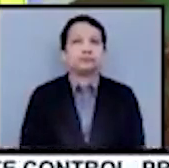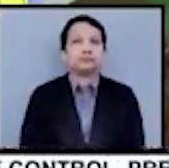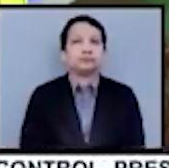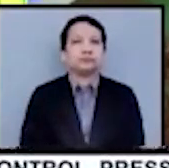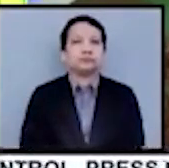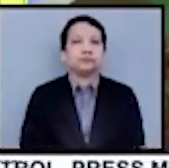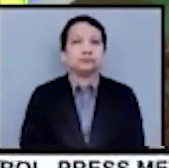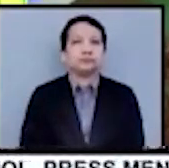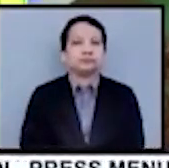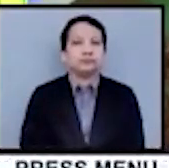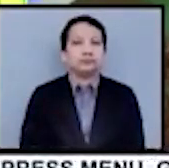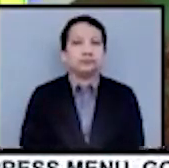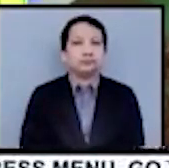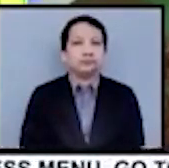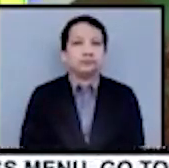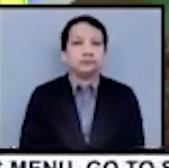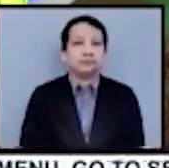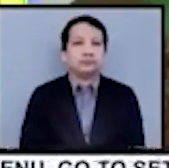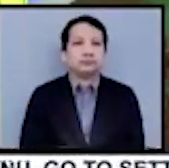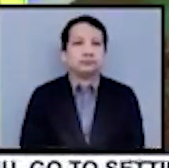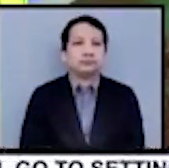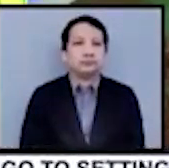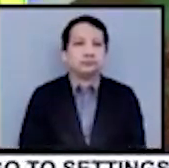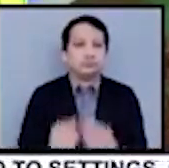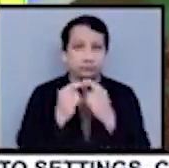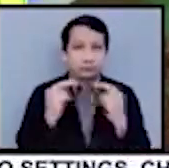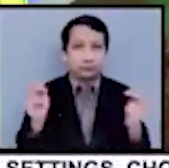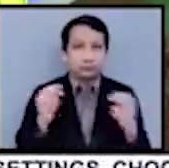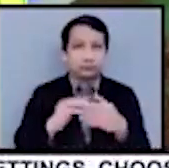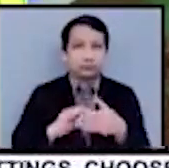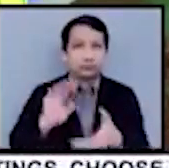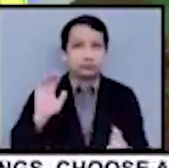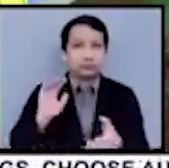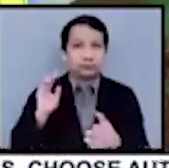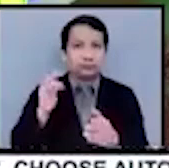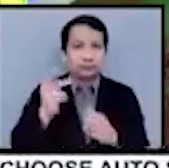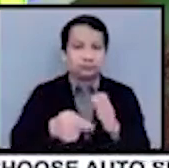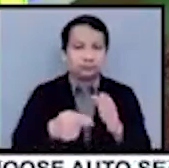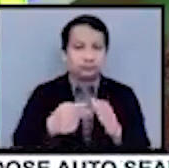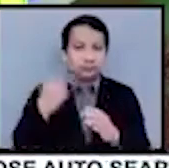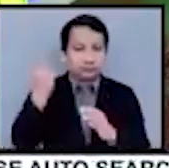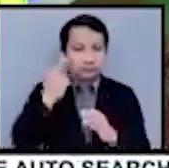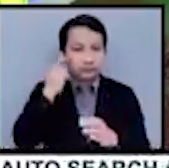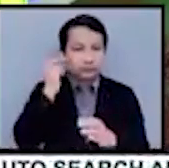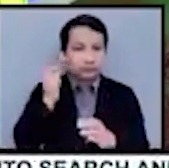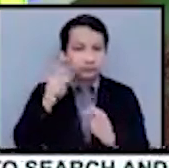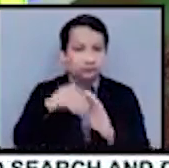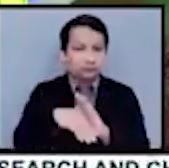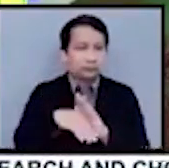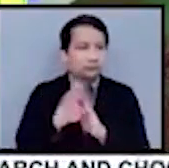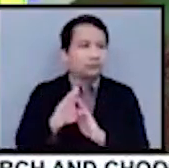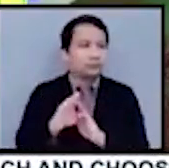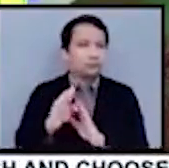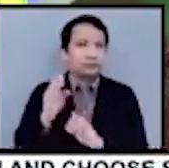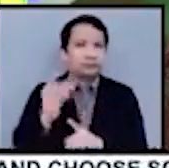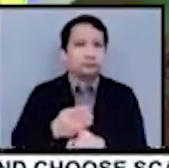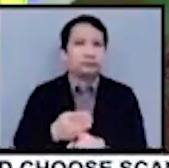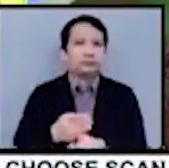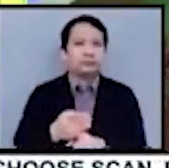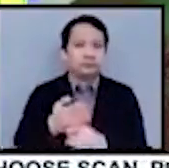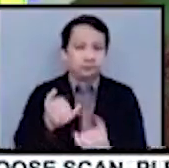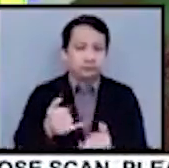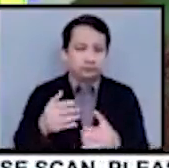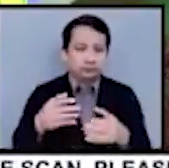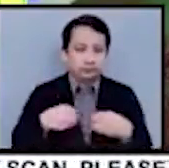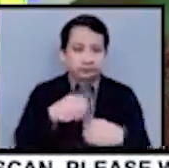Pagtaas ng presyo ng agri-products, isa sa itinuturong dahilan ng naitalang mabilis na inflation nitong Disyembre. Kaya naman ang Agriculture